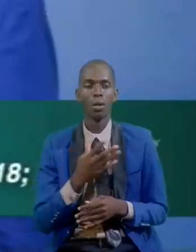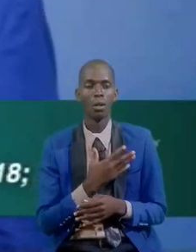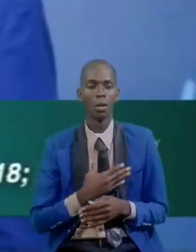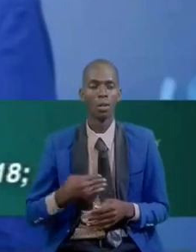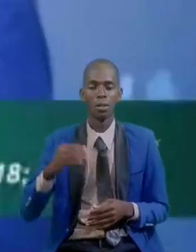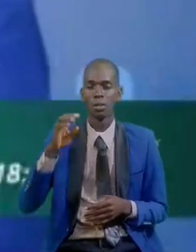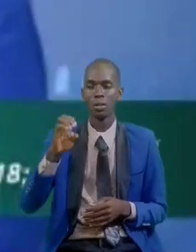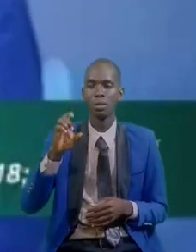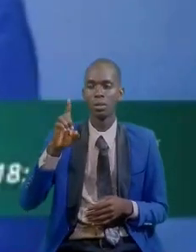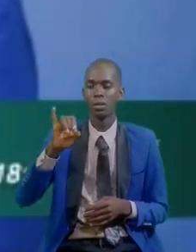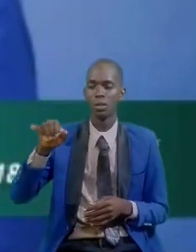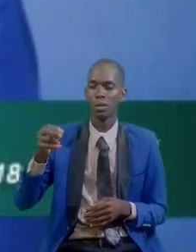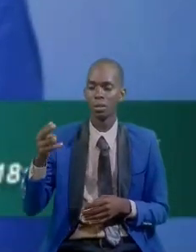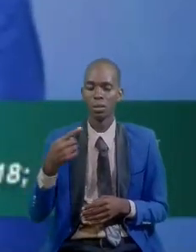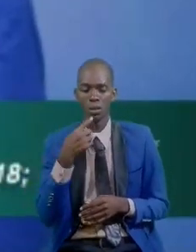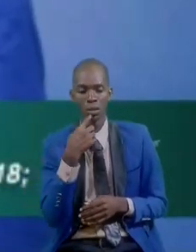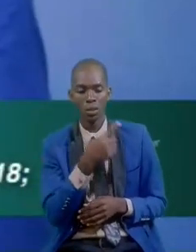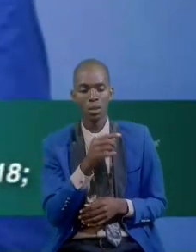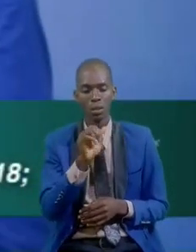41, Élie dit à Achab,